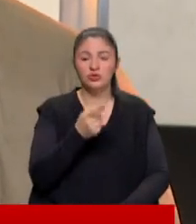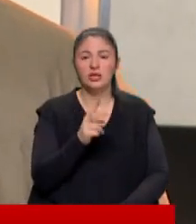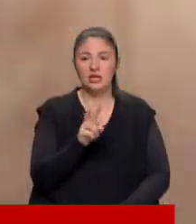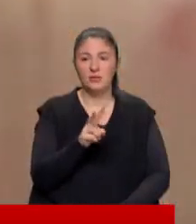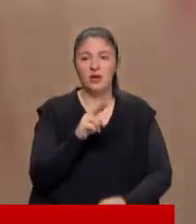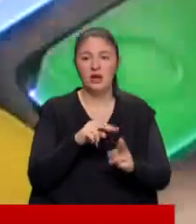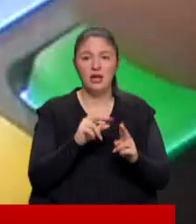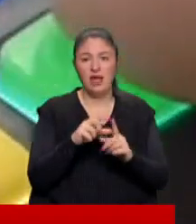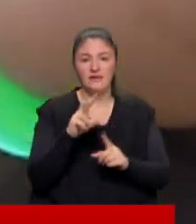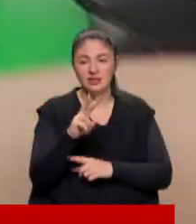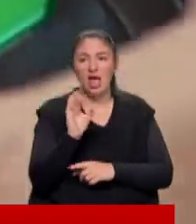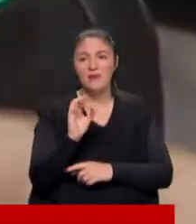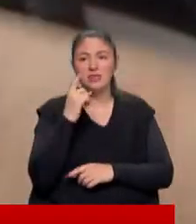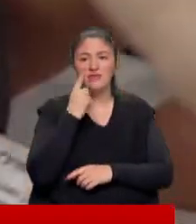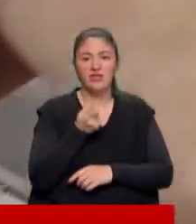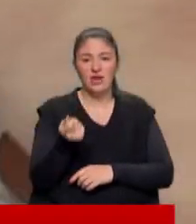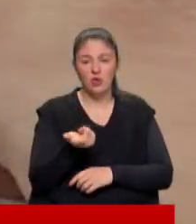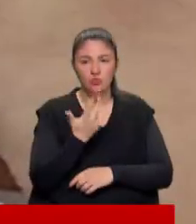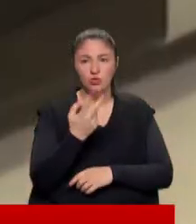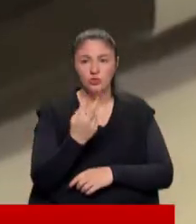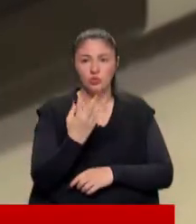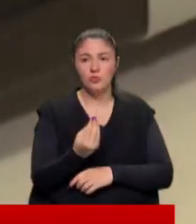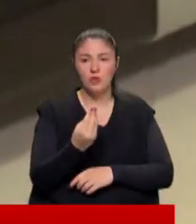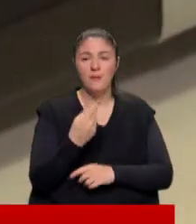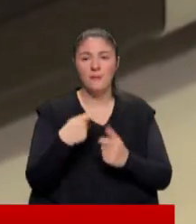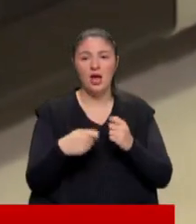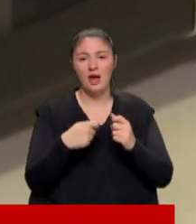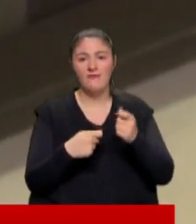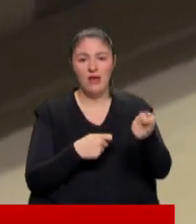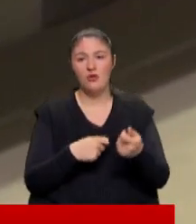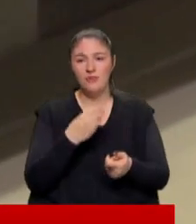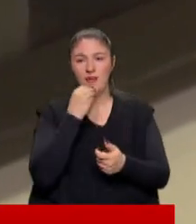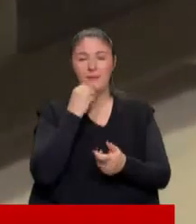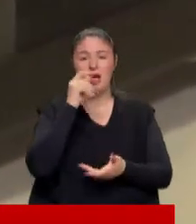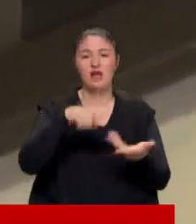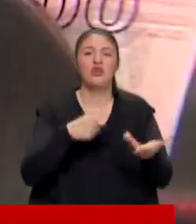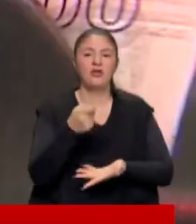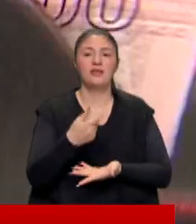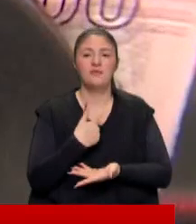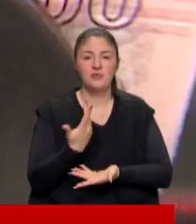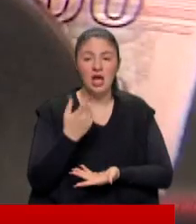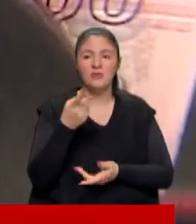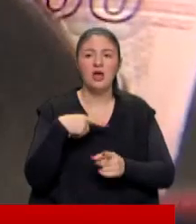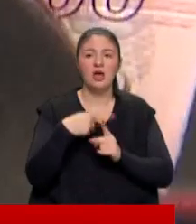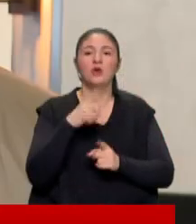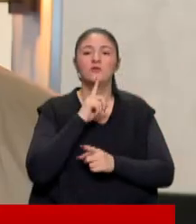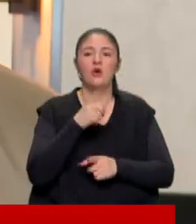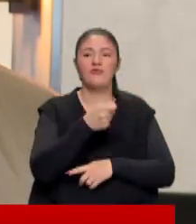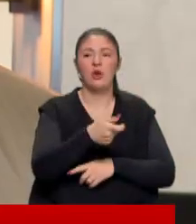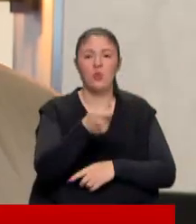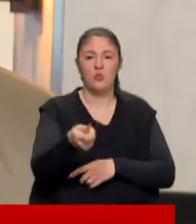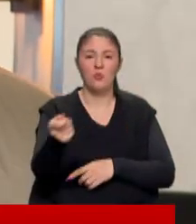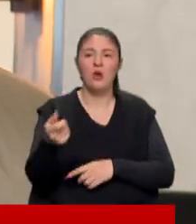%20 KDV'sini direkt devlete veriyorum. 3,5-4 lirasını bankalara veriyorum. Yemek kartıyla ödediğim zaman bir %10'unu oraya veriyorum.